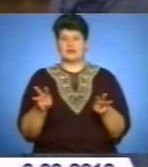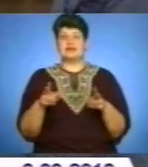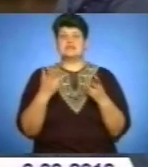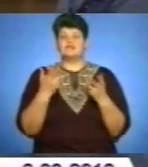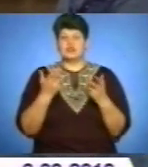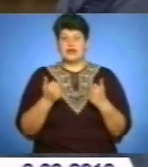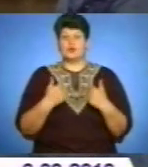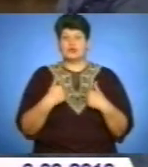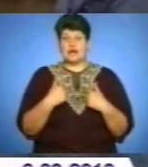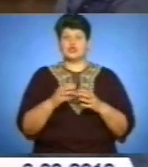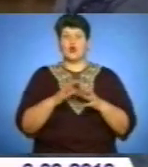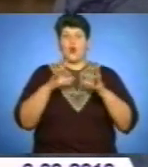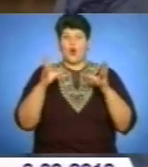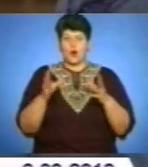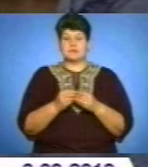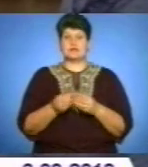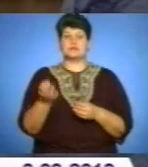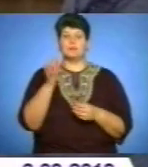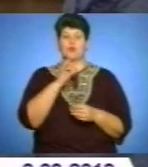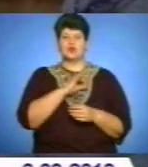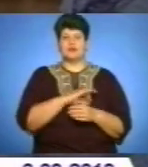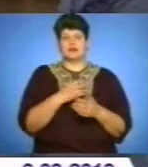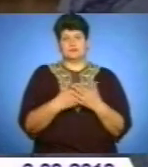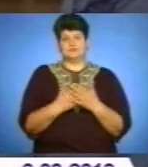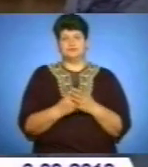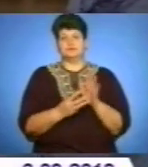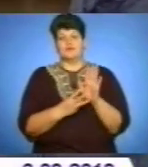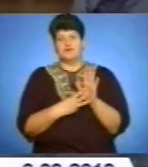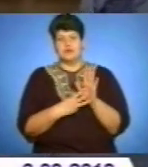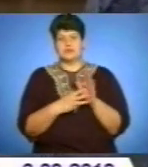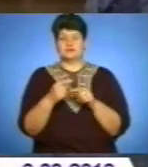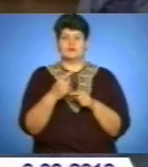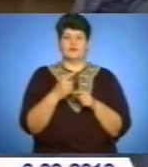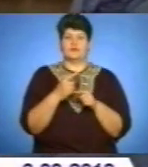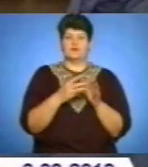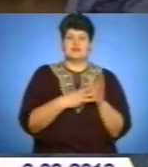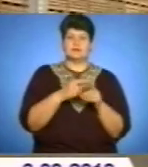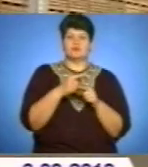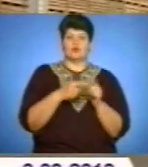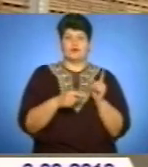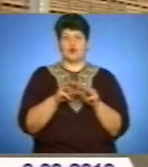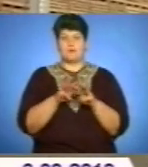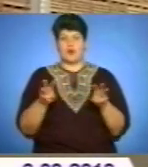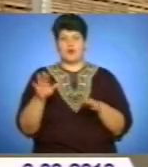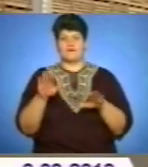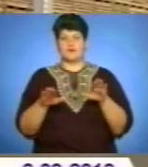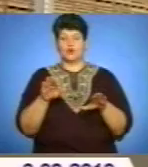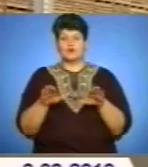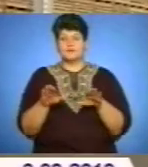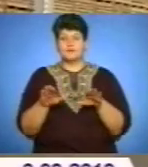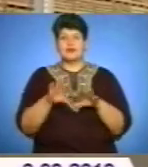обсяг споживання є десь у межах 8-8,5 мільйонів тонн. Значні